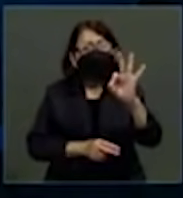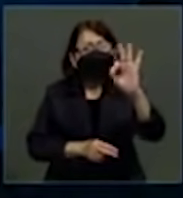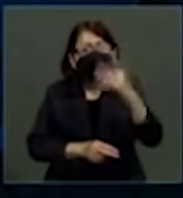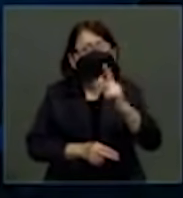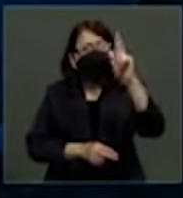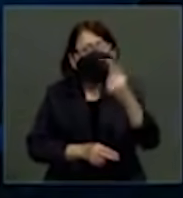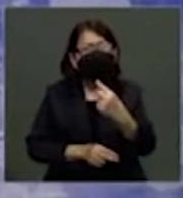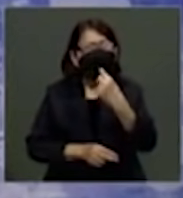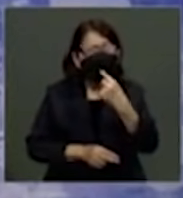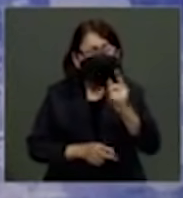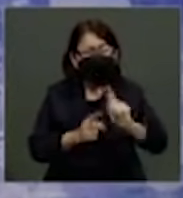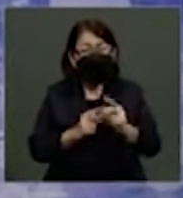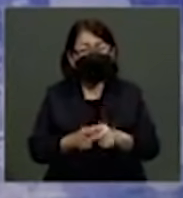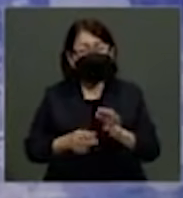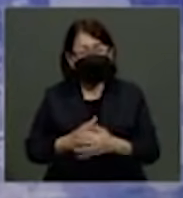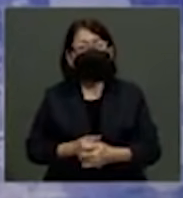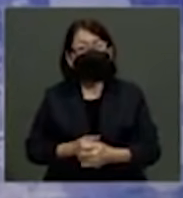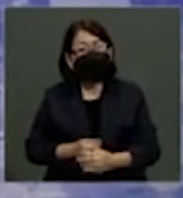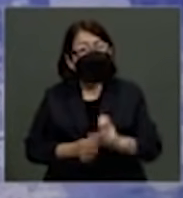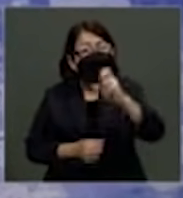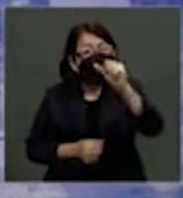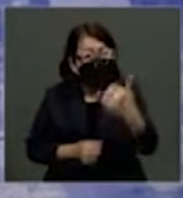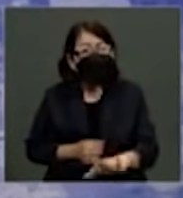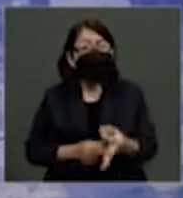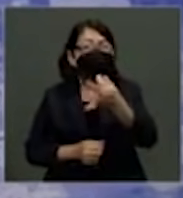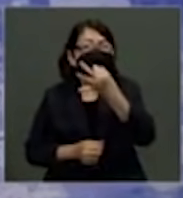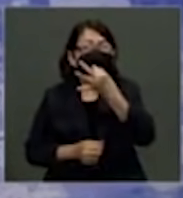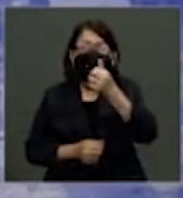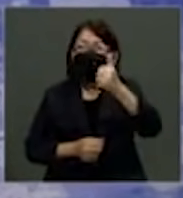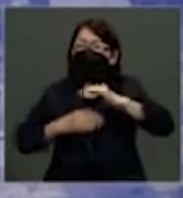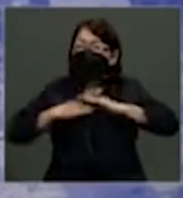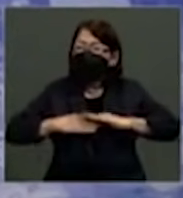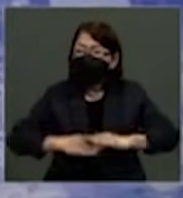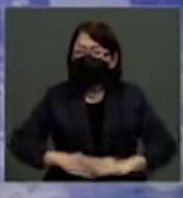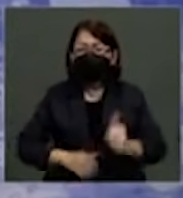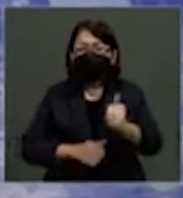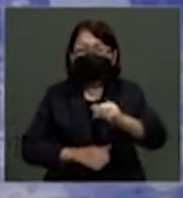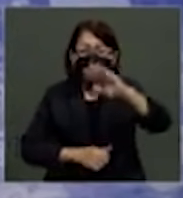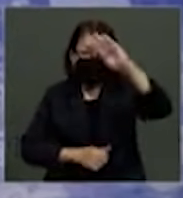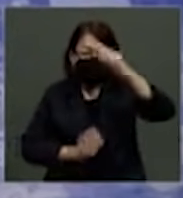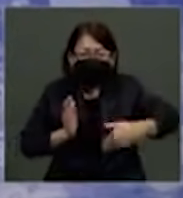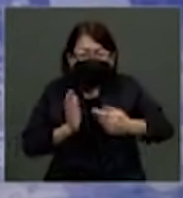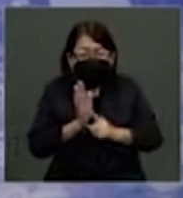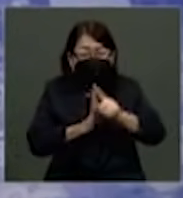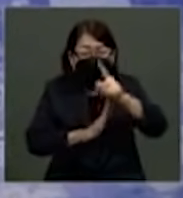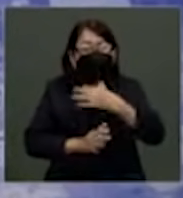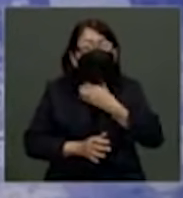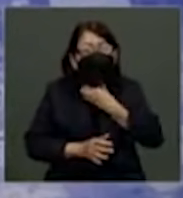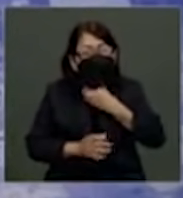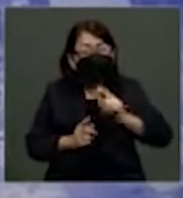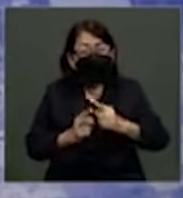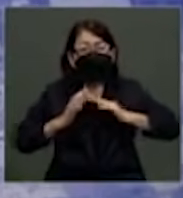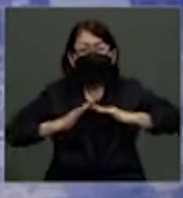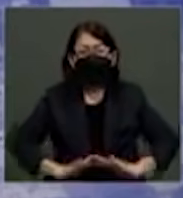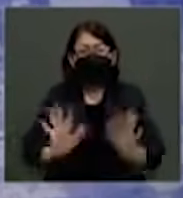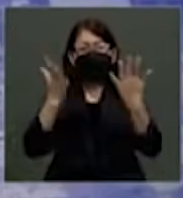พรหรือการแพทย์แผนไทยที่พูดคุยกันก็คือฟ้าทลายโจรเนี่ยพิสูจน์กันหลายคนแล้วนะครับว่าช่วย